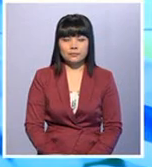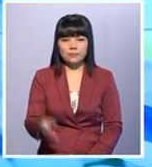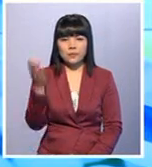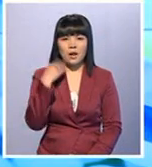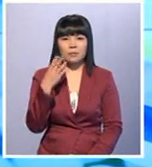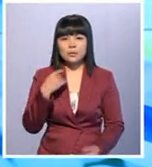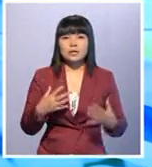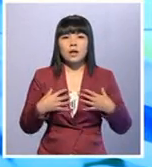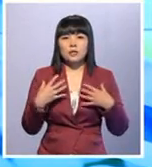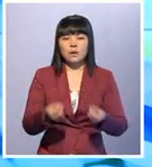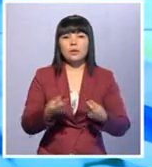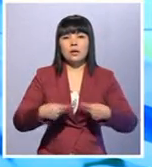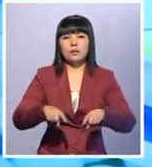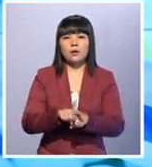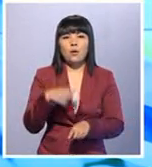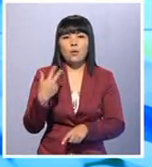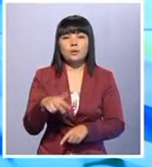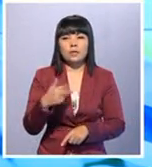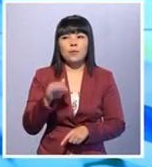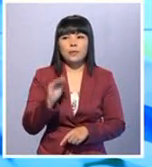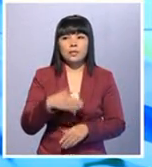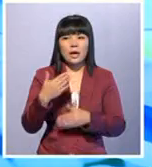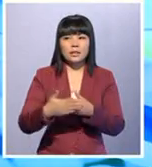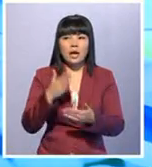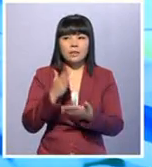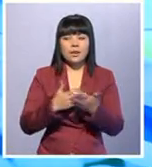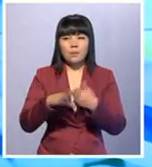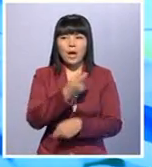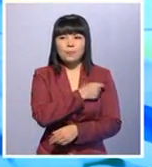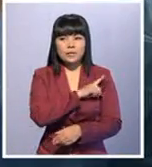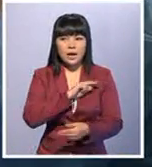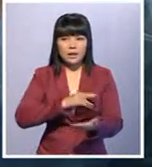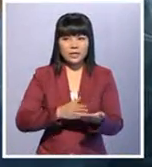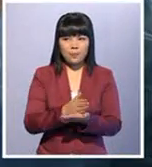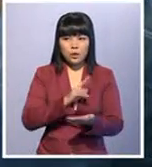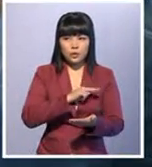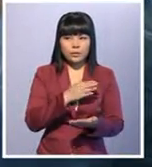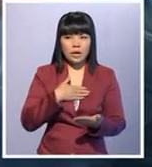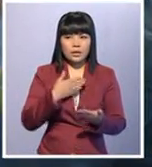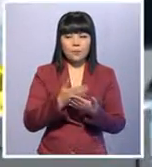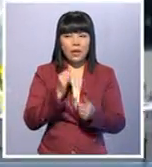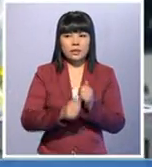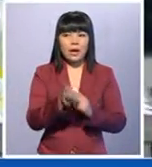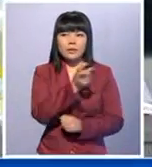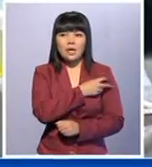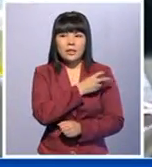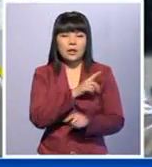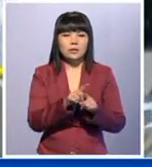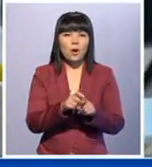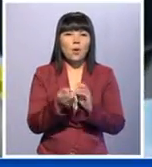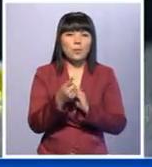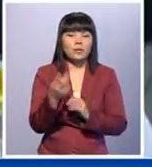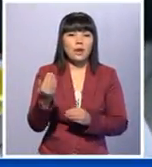Алматының денсаулық сақтау саласында 30 мыңнан аса медицина қызметкері жұмыс істейді. Яғни елдегі әр 5-ші дәрігер мен 11-ші